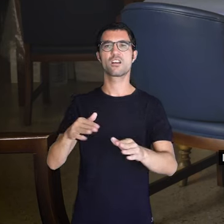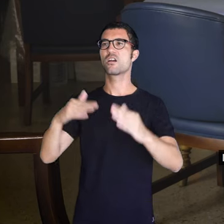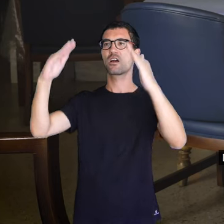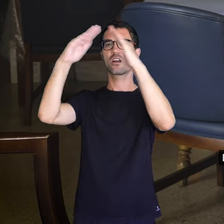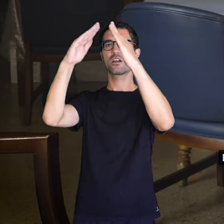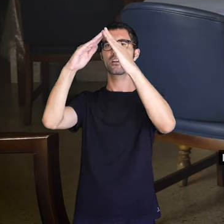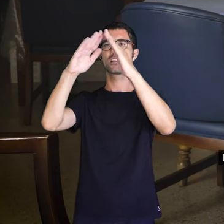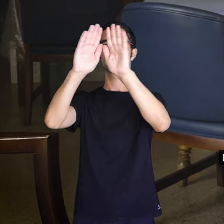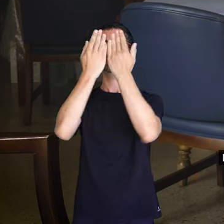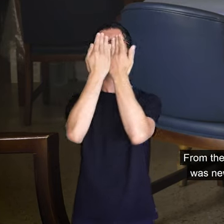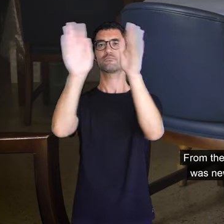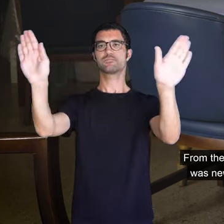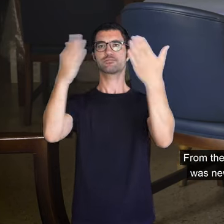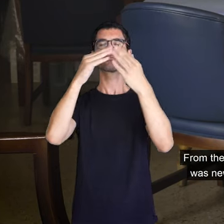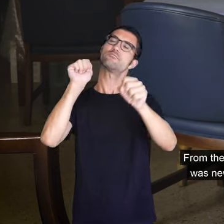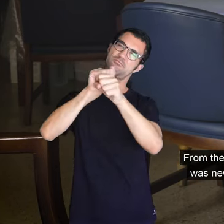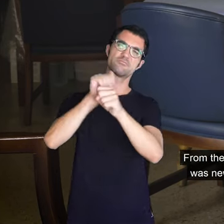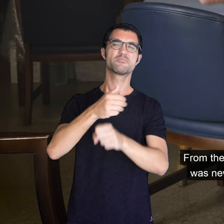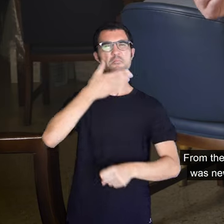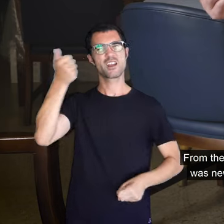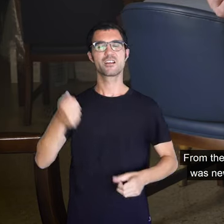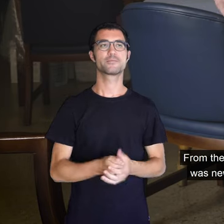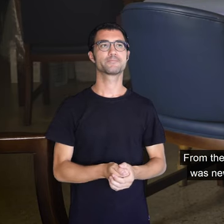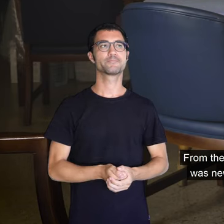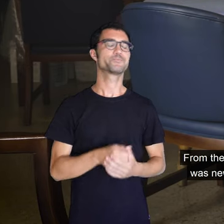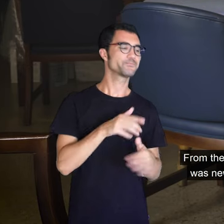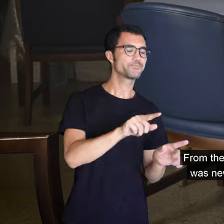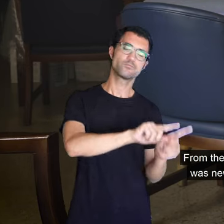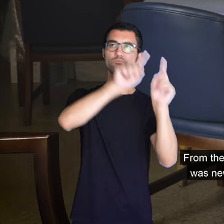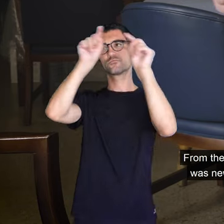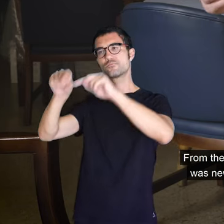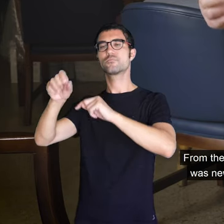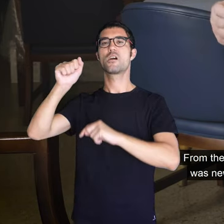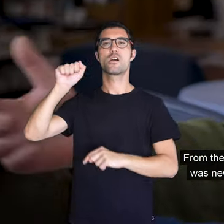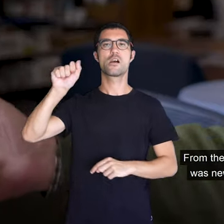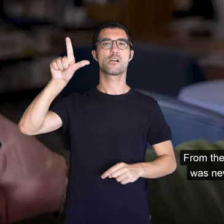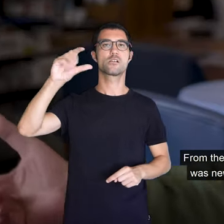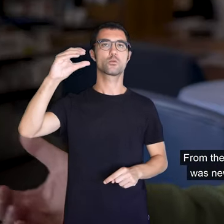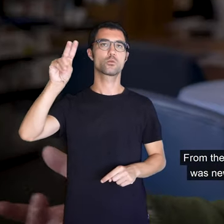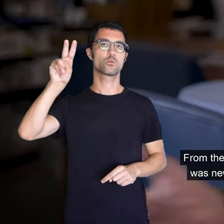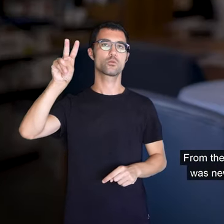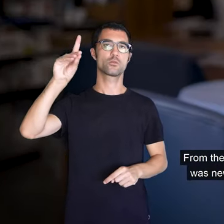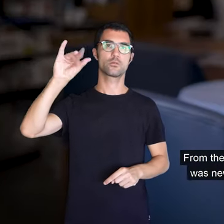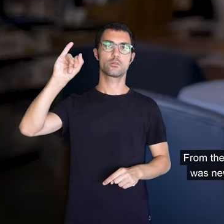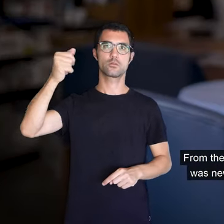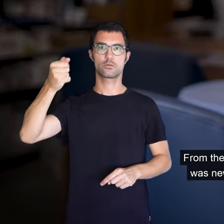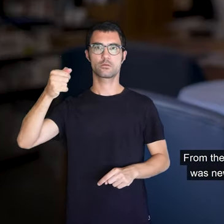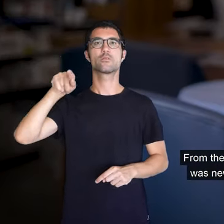vell. I d'allà anàvem al Cudi, i vàrem anar a Cas Corret, que li deien,